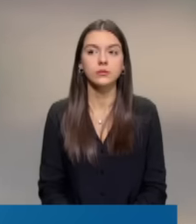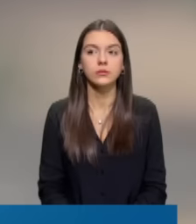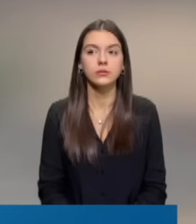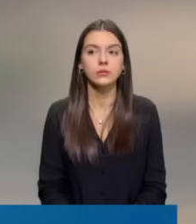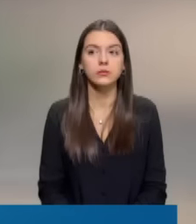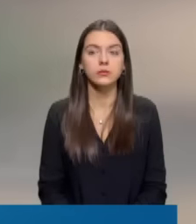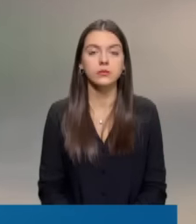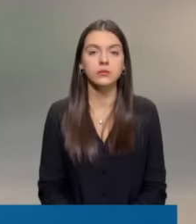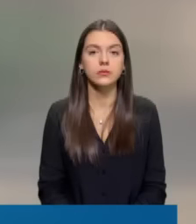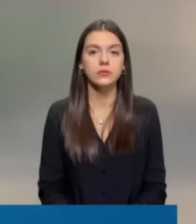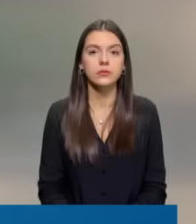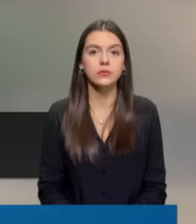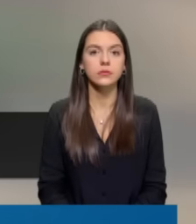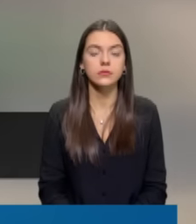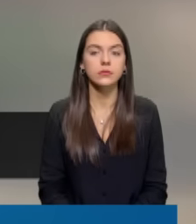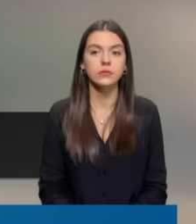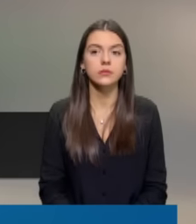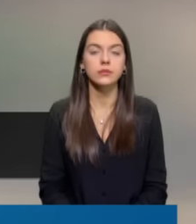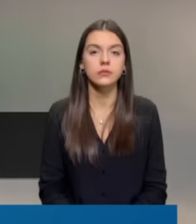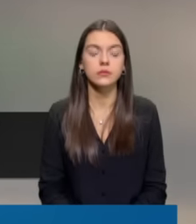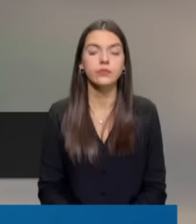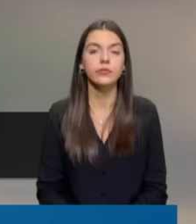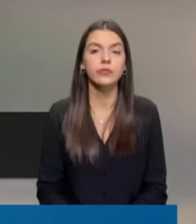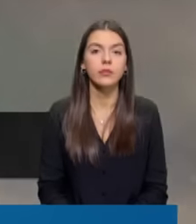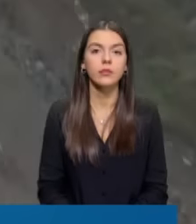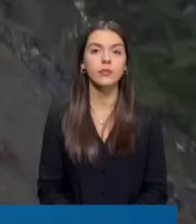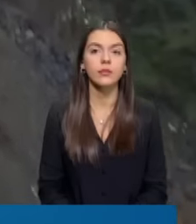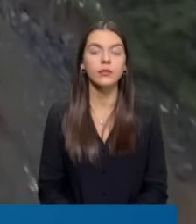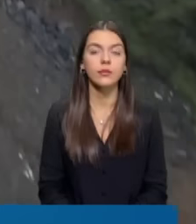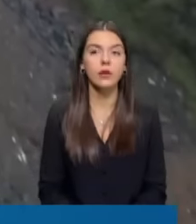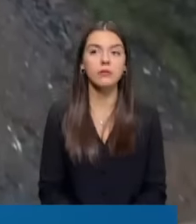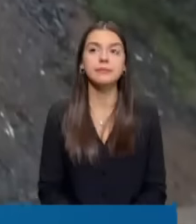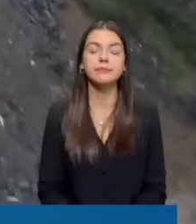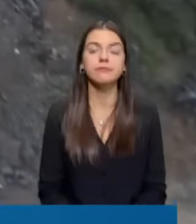oy oy oy oy oy oy oy oy oy. Allah muhafaza, Allah muhafaza.